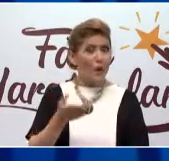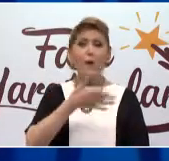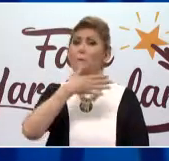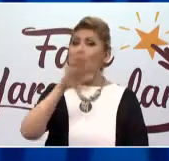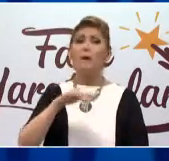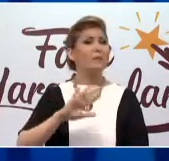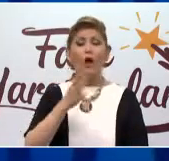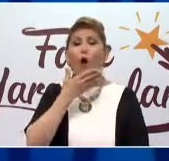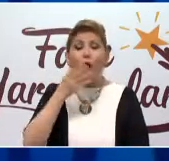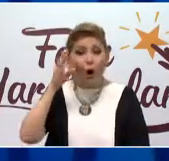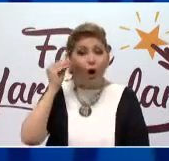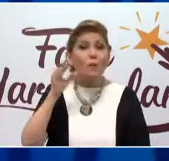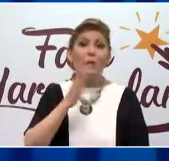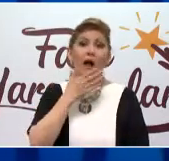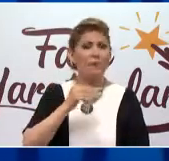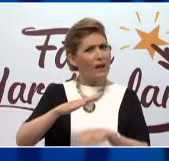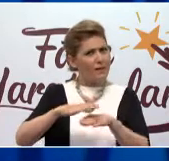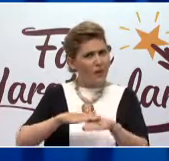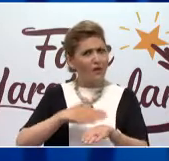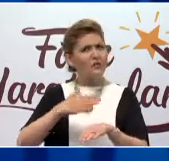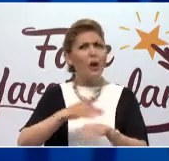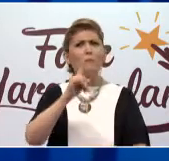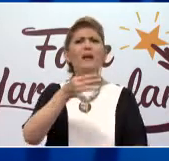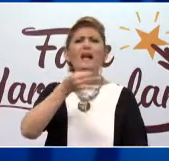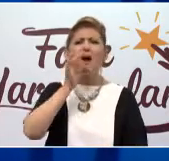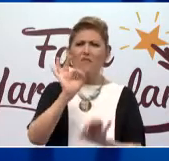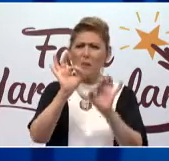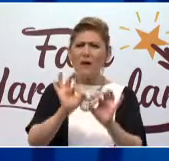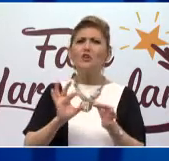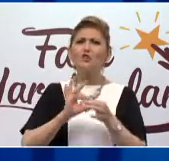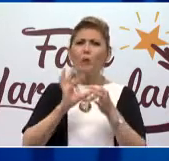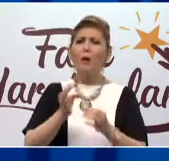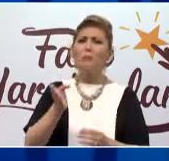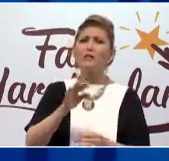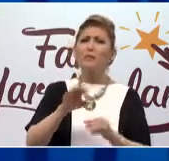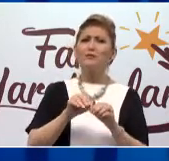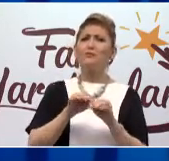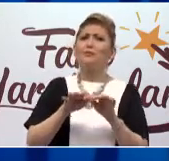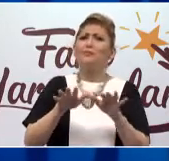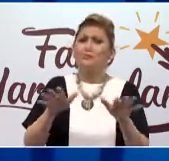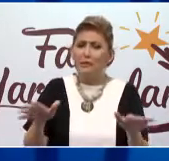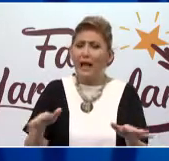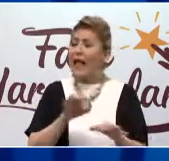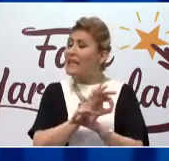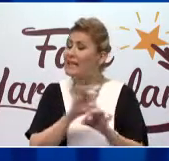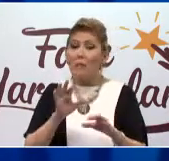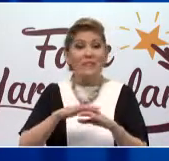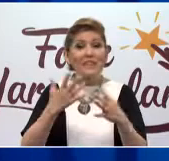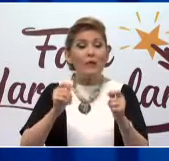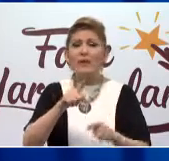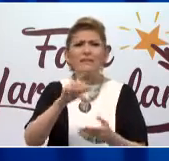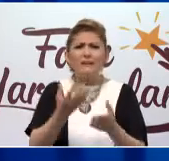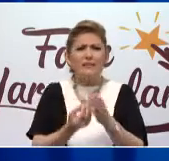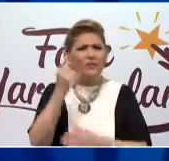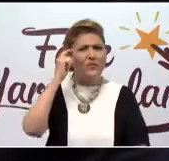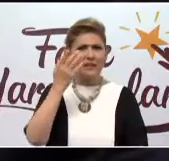değil, öğrenmemek ayıp. Ve yavaş yavaş da o bir kahveden başlayan sohbet bambaşka yerlere gidebiliyor. Tam olarak ne yapıyorsunuz? Nereden çıktı